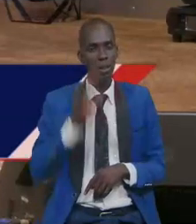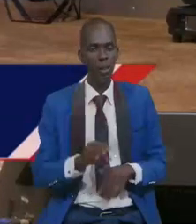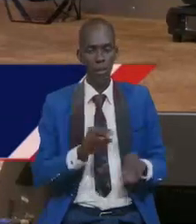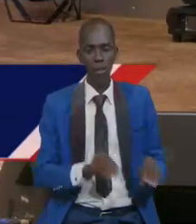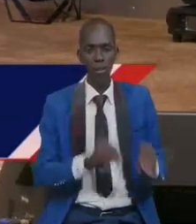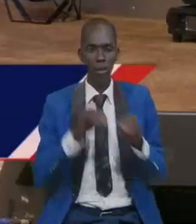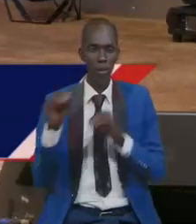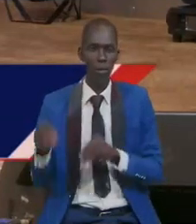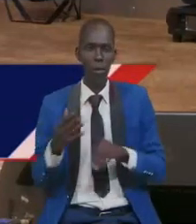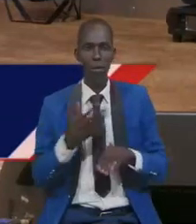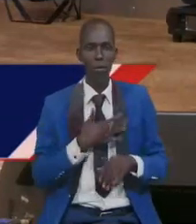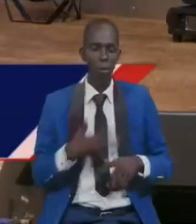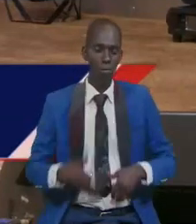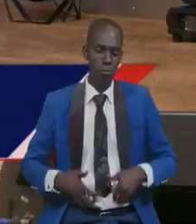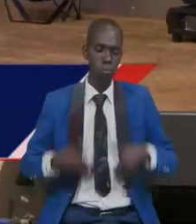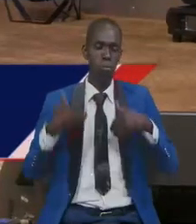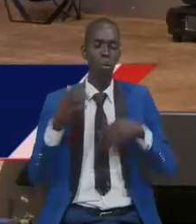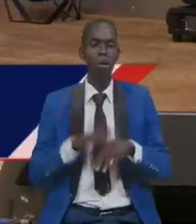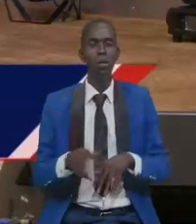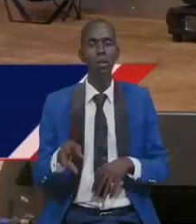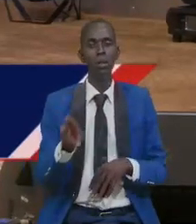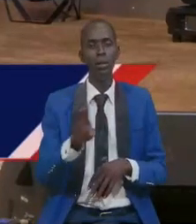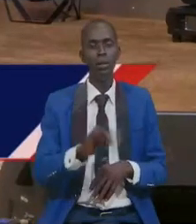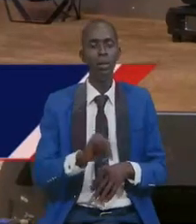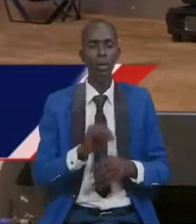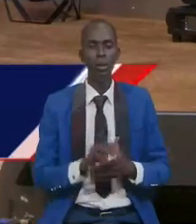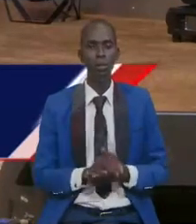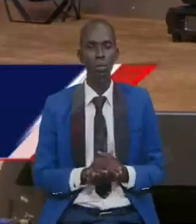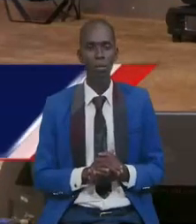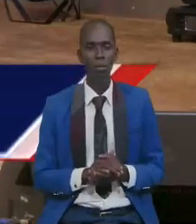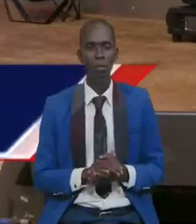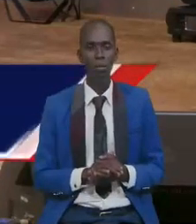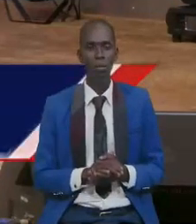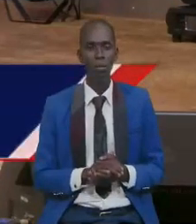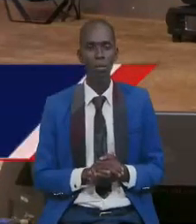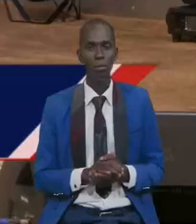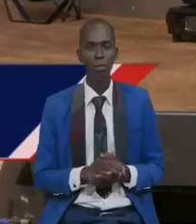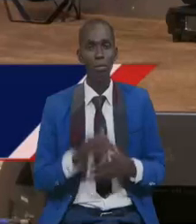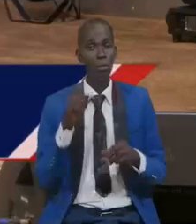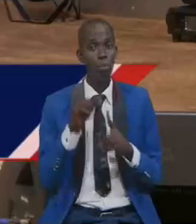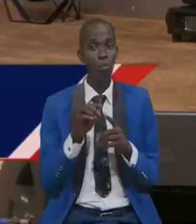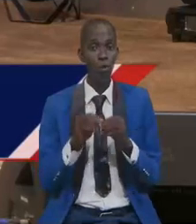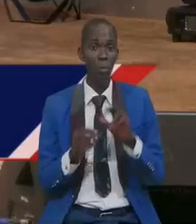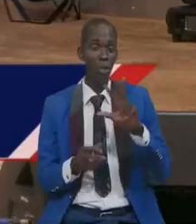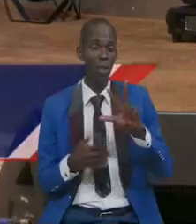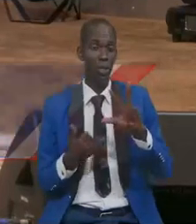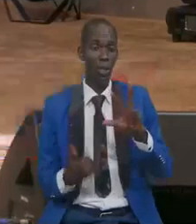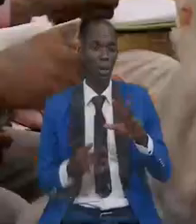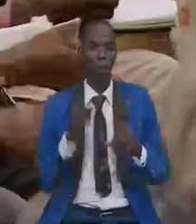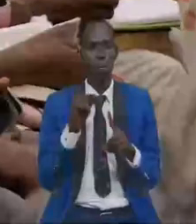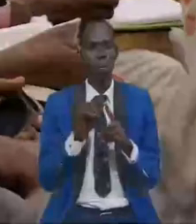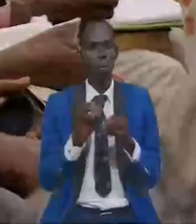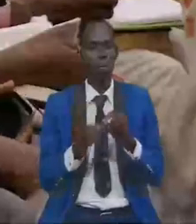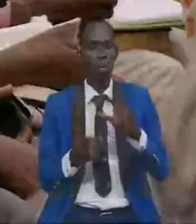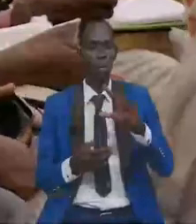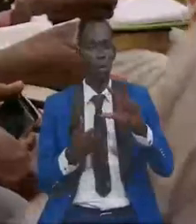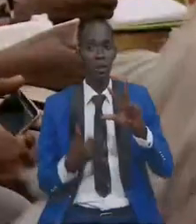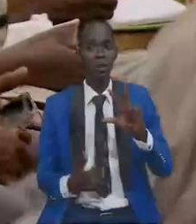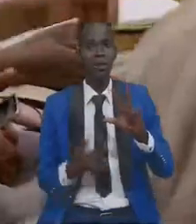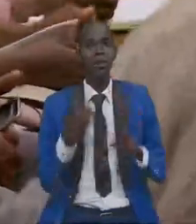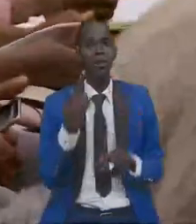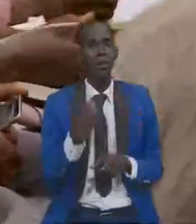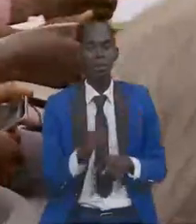ma vengeance. Voyez-vous, nous allons venir maintenant au point numéro 3. Le point numéro 3 est intitulé « Le décret